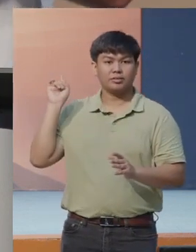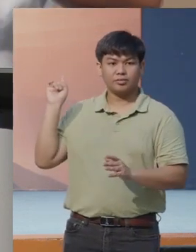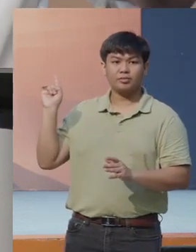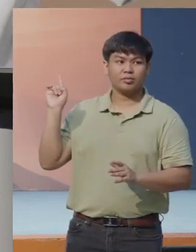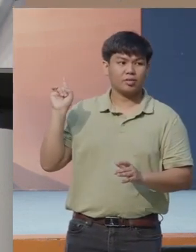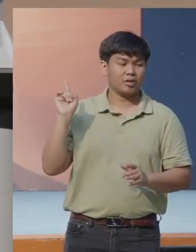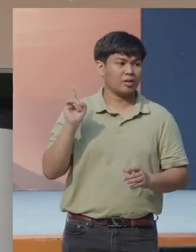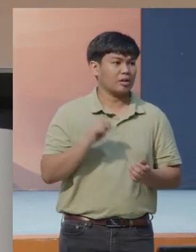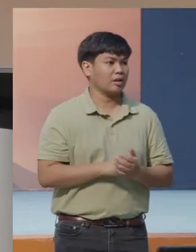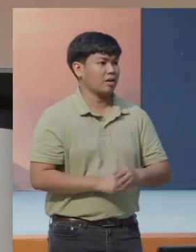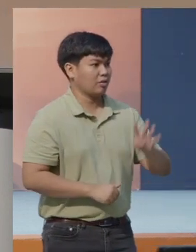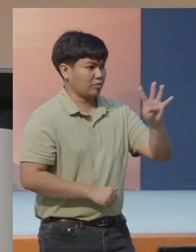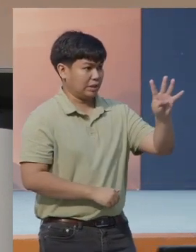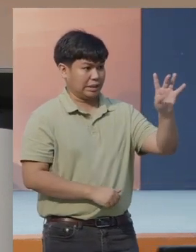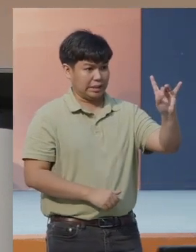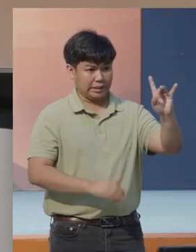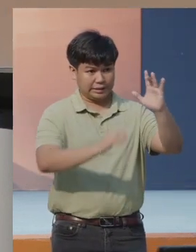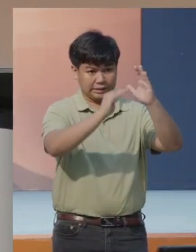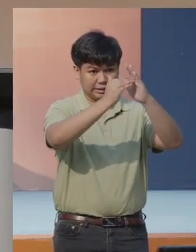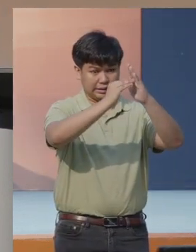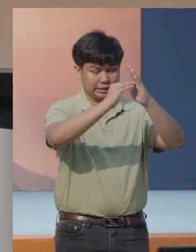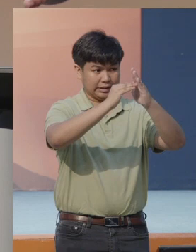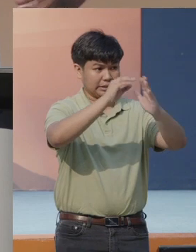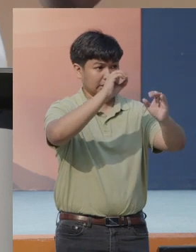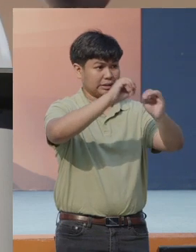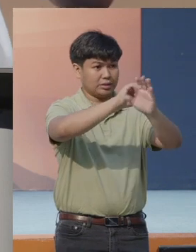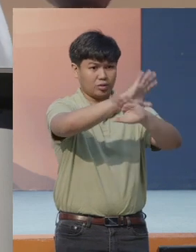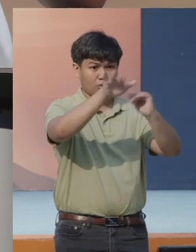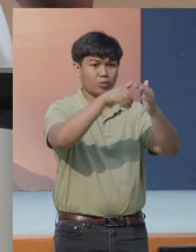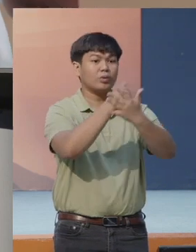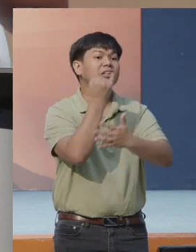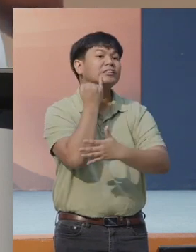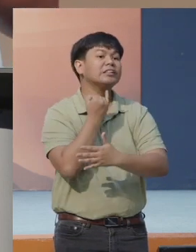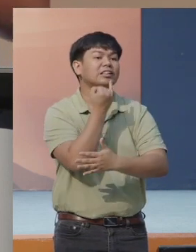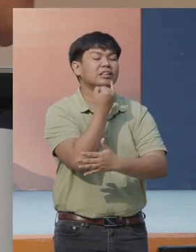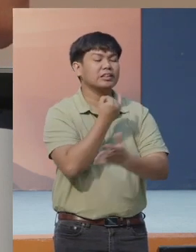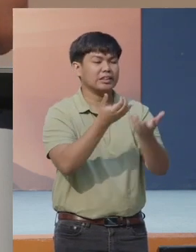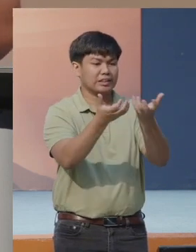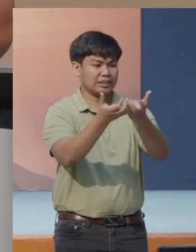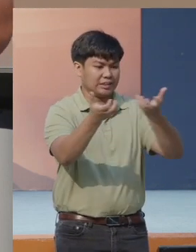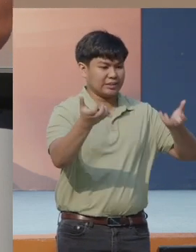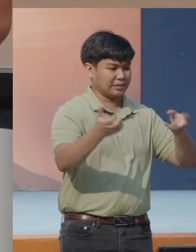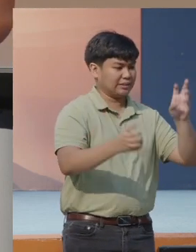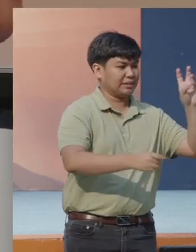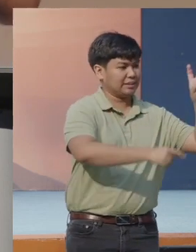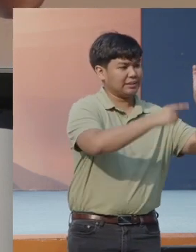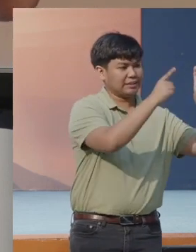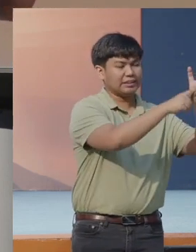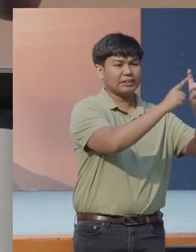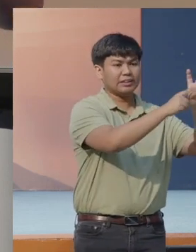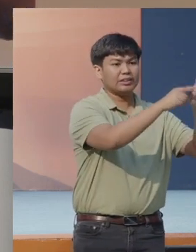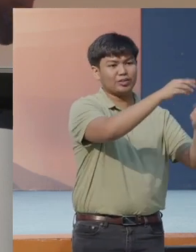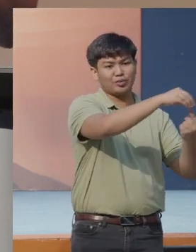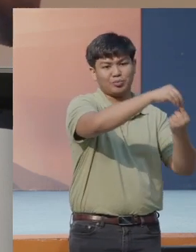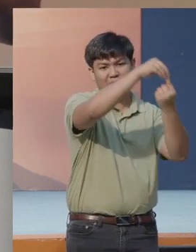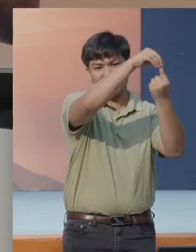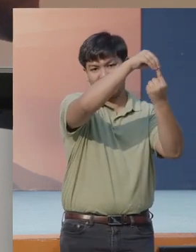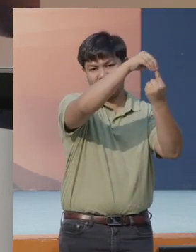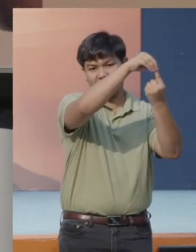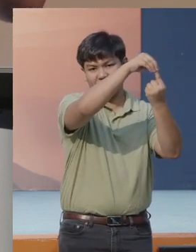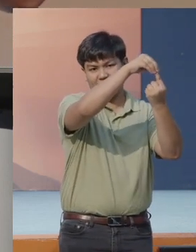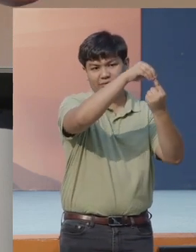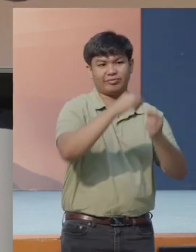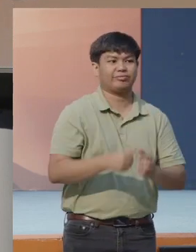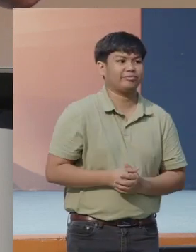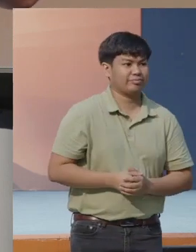out from the 48 cities in the entirety of Israel. So sabi nga ng mga Bible